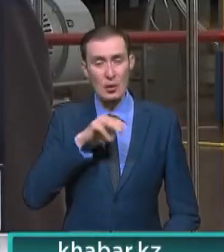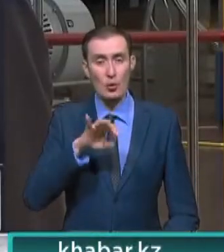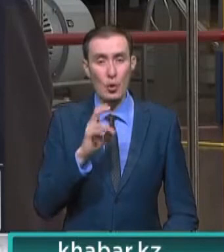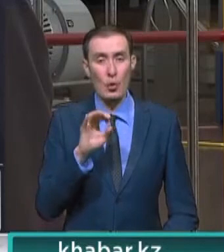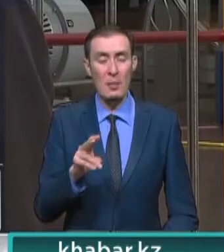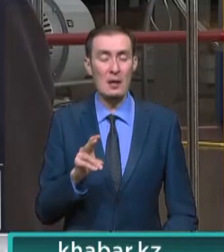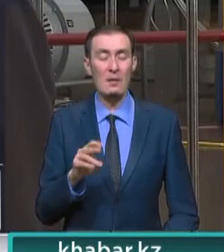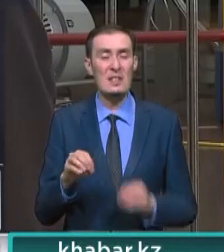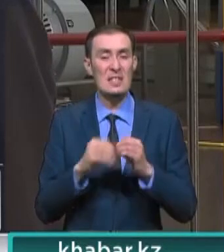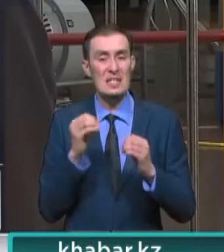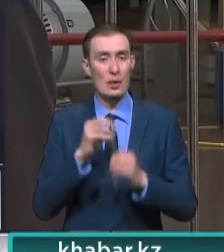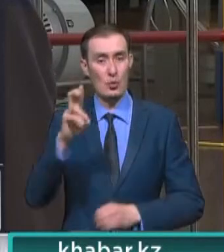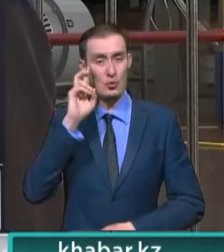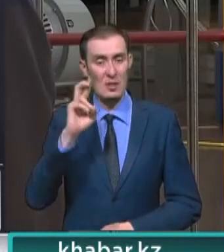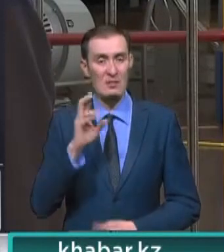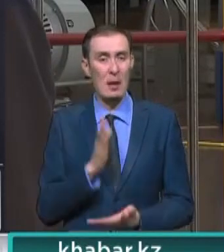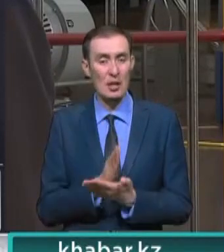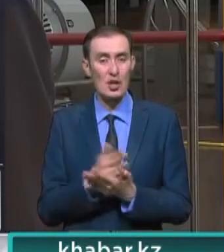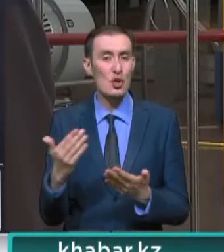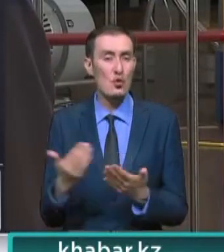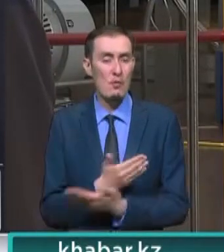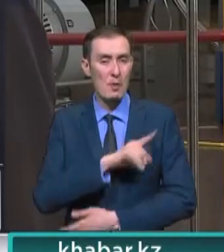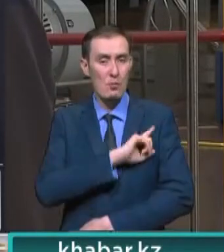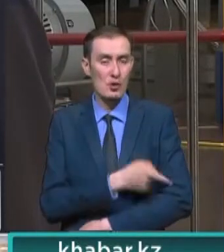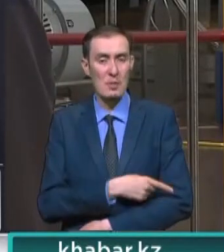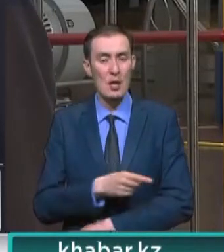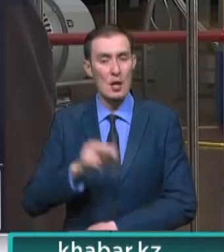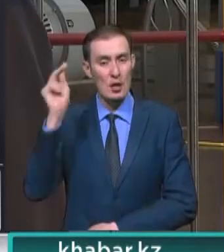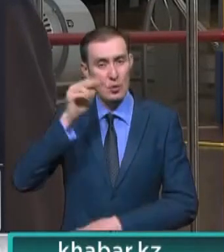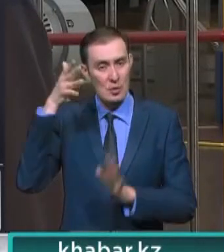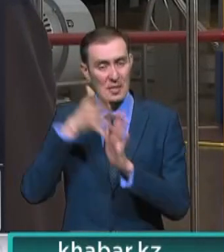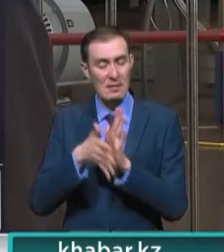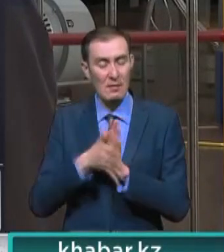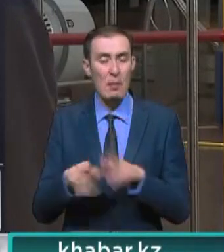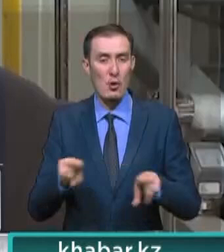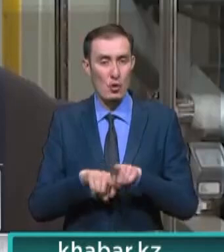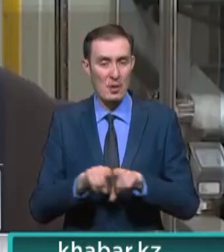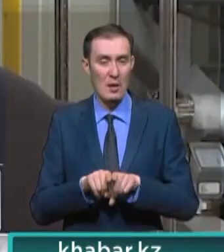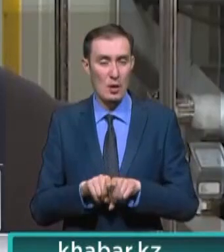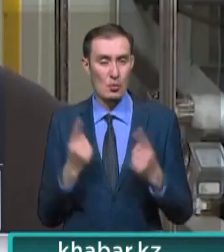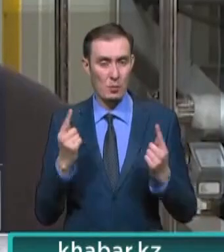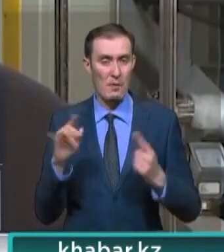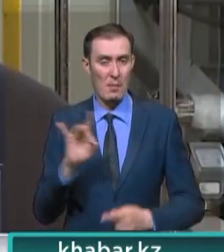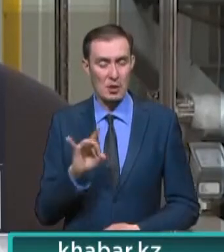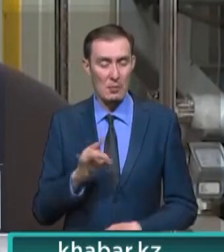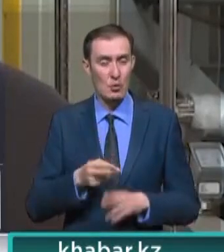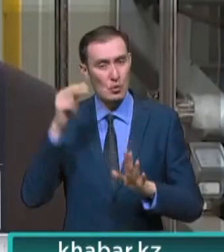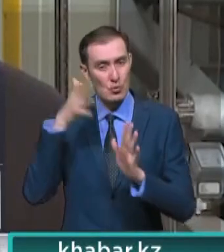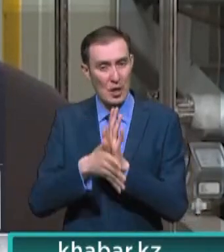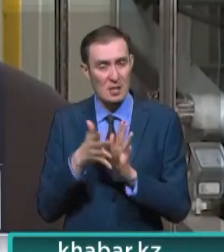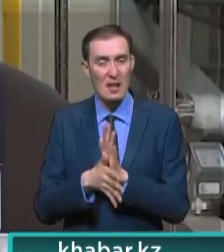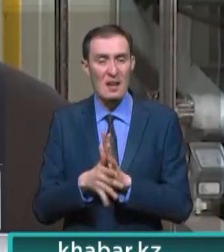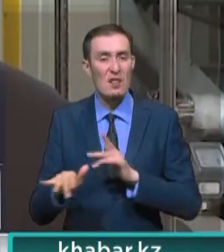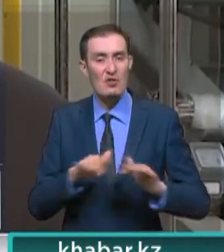десятку стран, обладающими вот передовыми научно-исследовательскими установками подобного масштаба, занимающимися исследованием